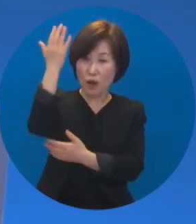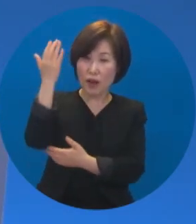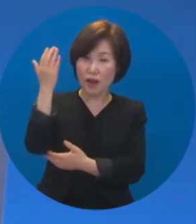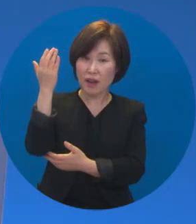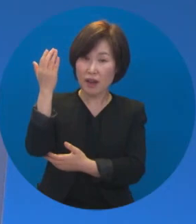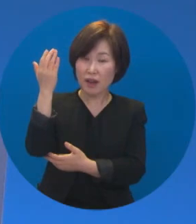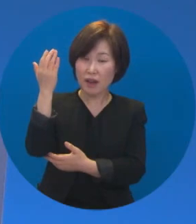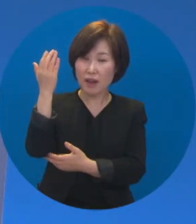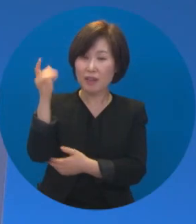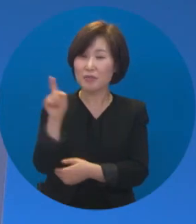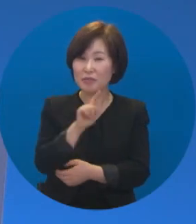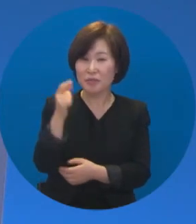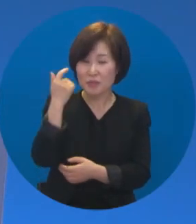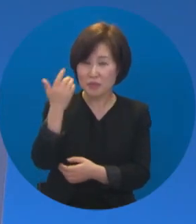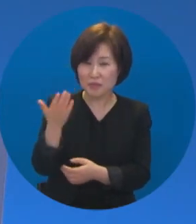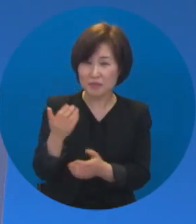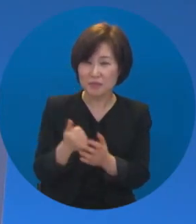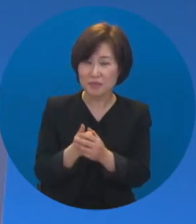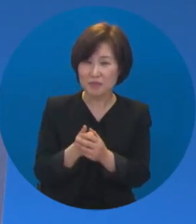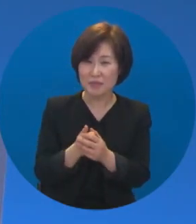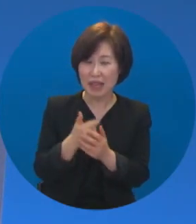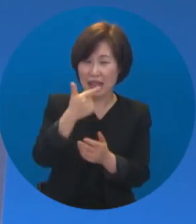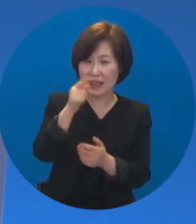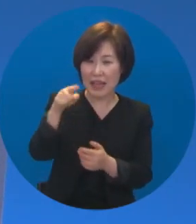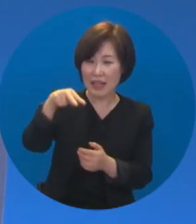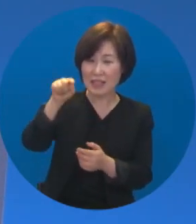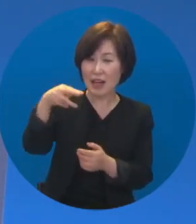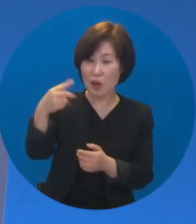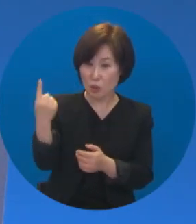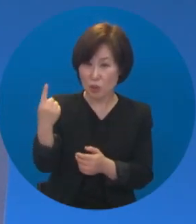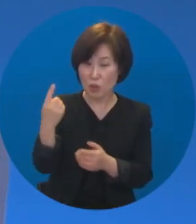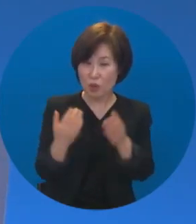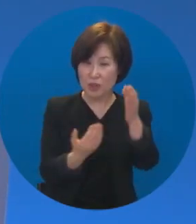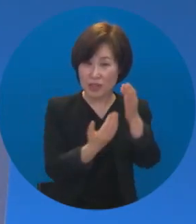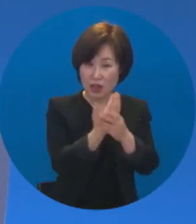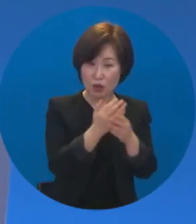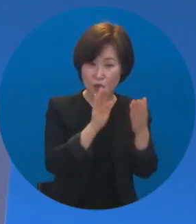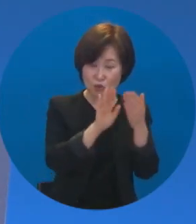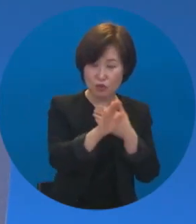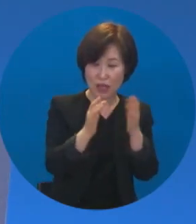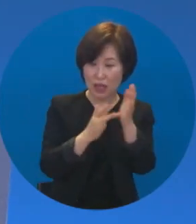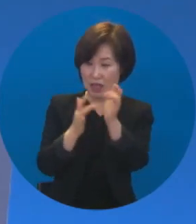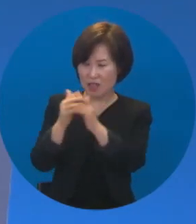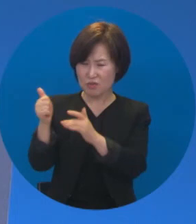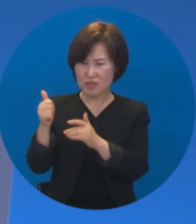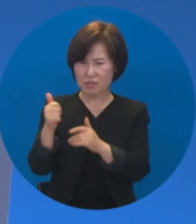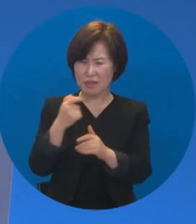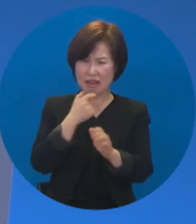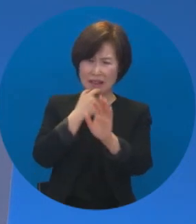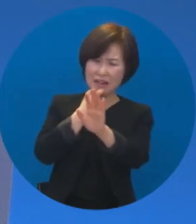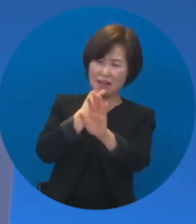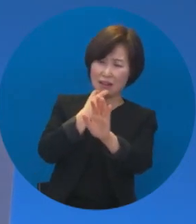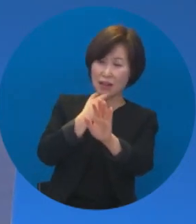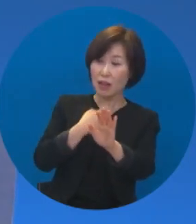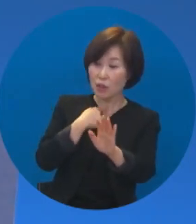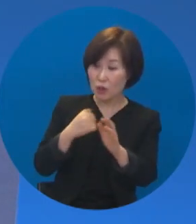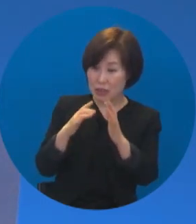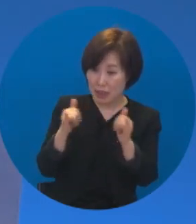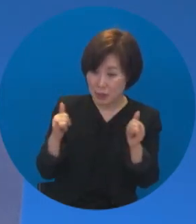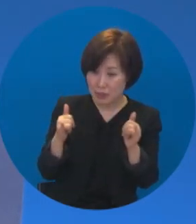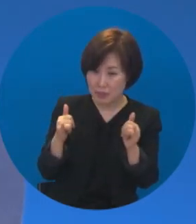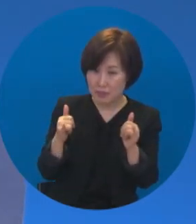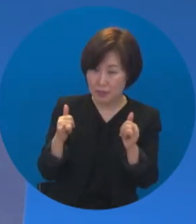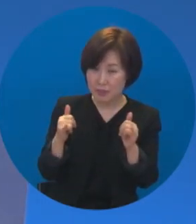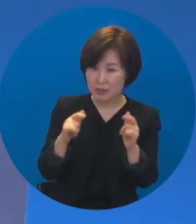예수님이 받은 영광. 나사로의 사건 이후로 예수님을 싫어하던 무리들이 이제 예수님을